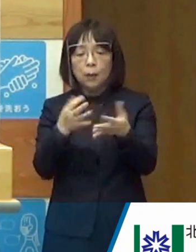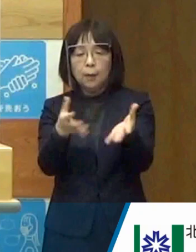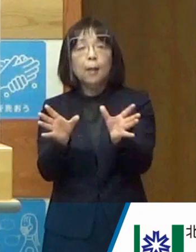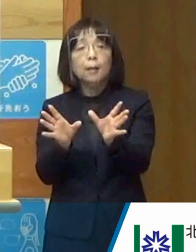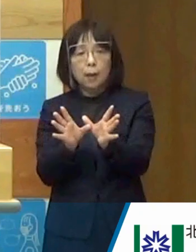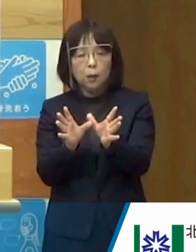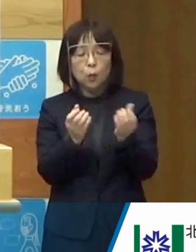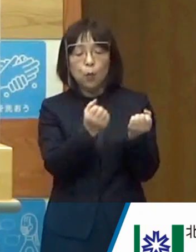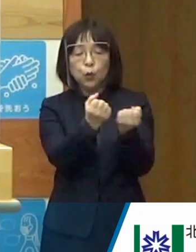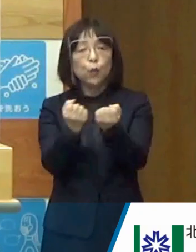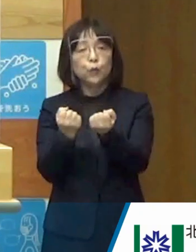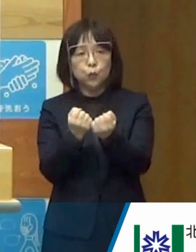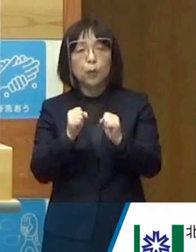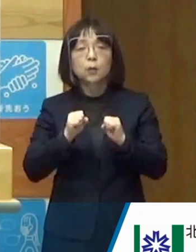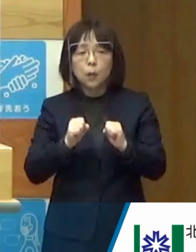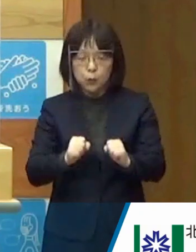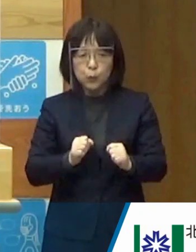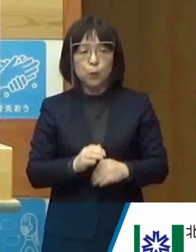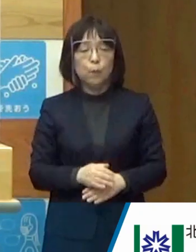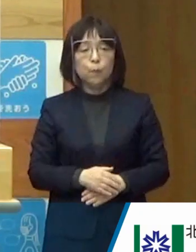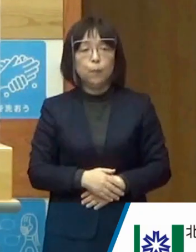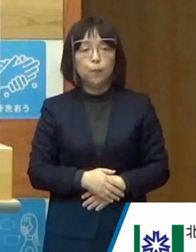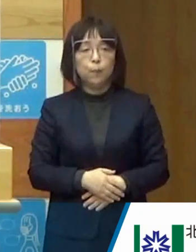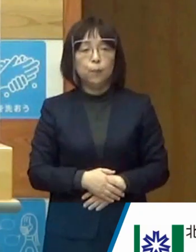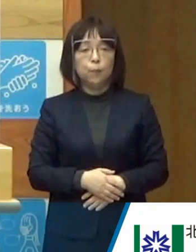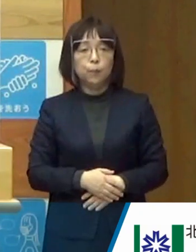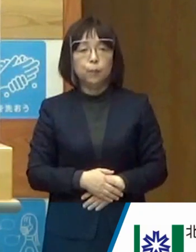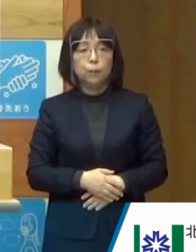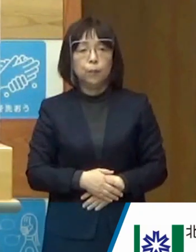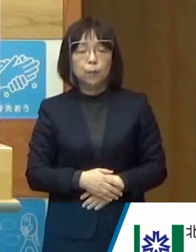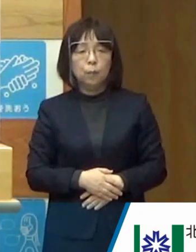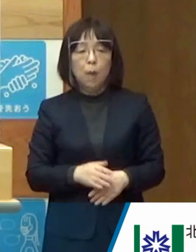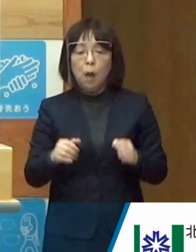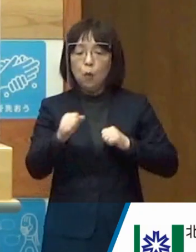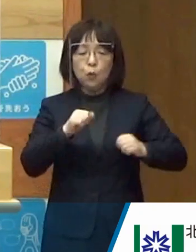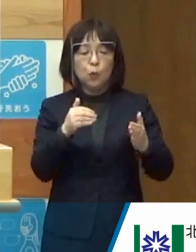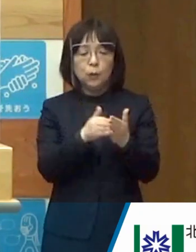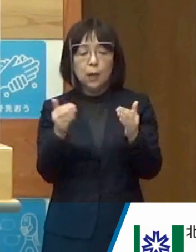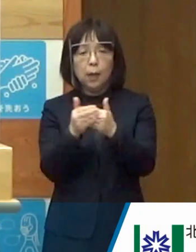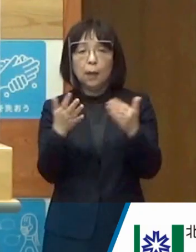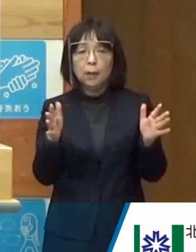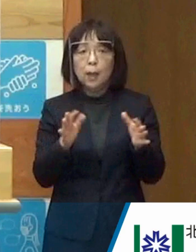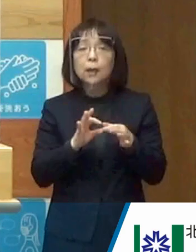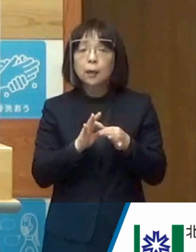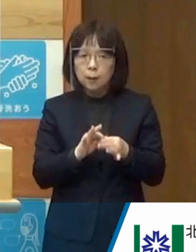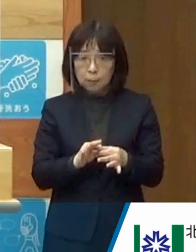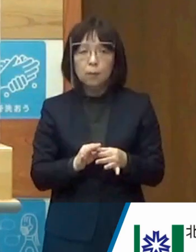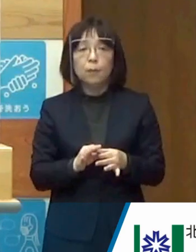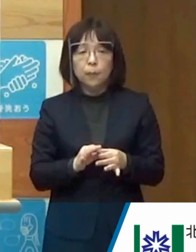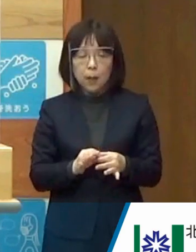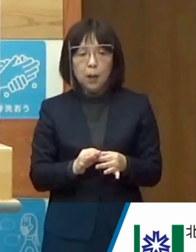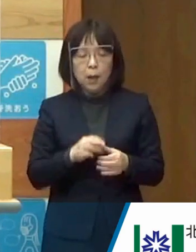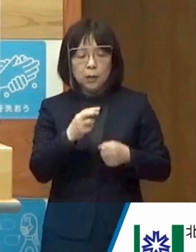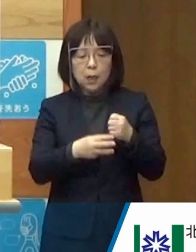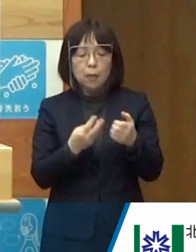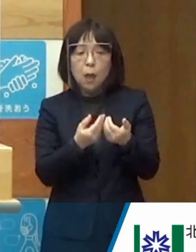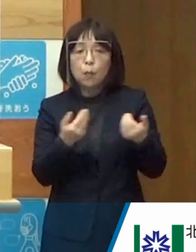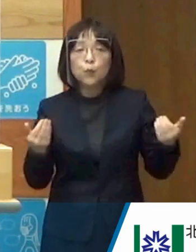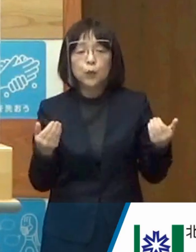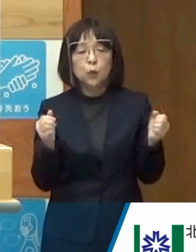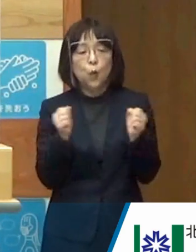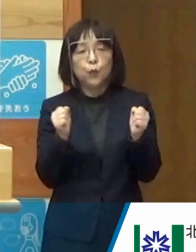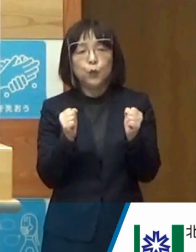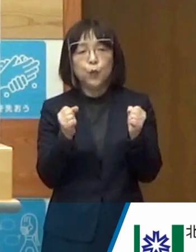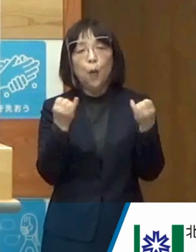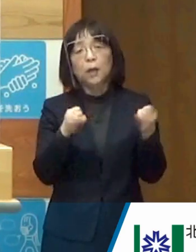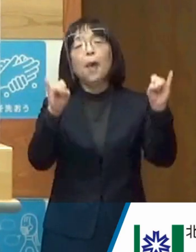も共有をしてまいります。行動制限がない中でこれからは3年ぶりに行われる冬のイ